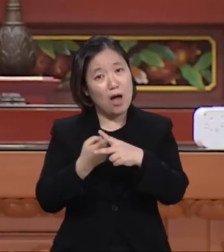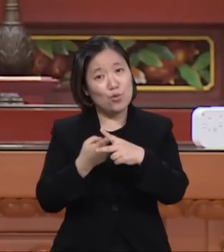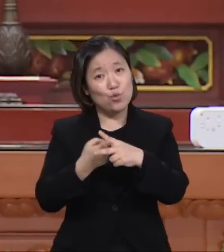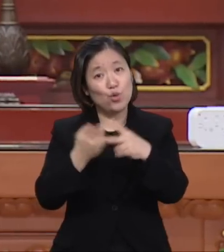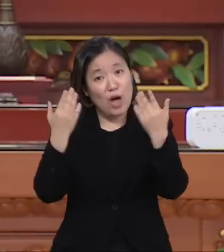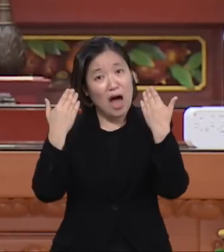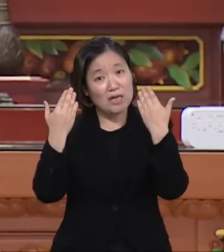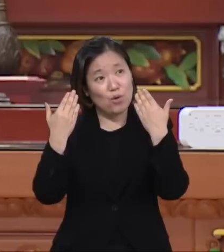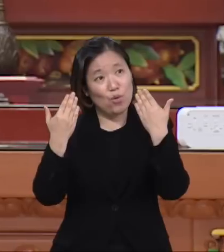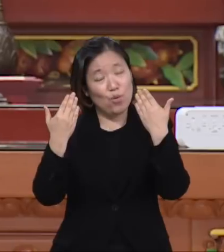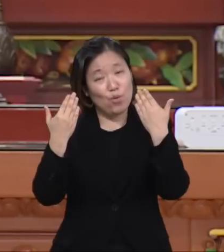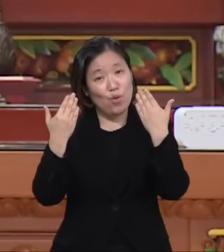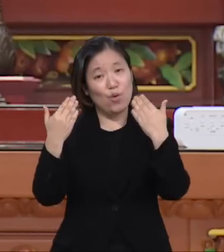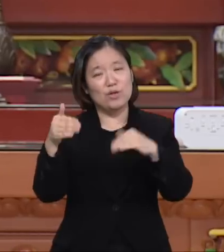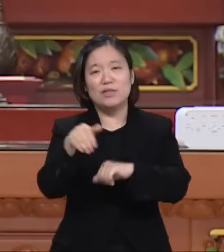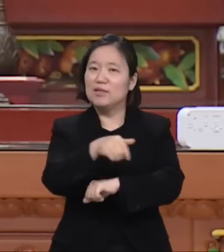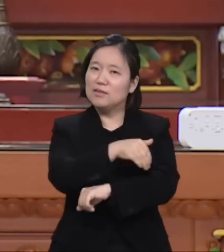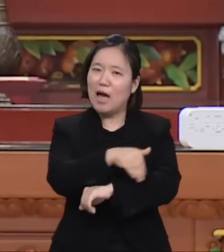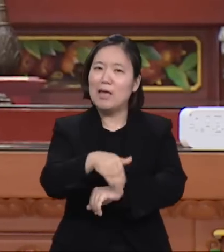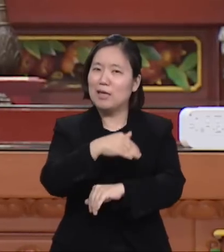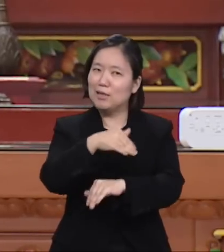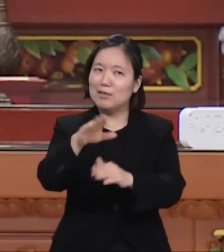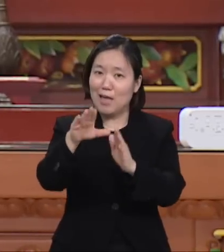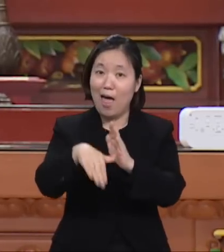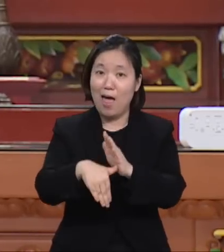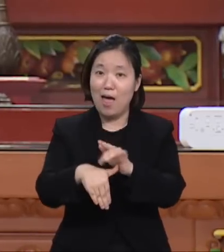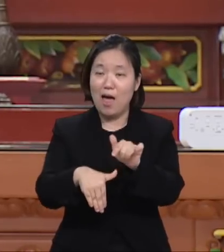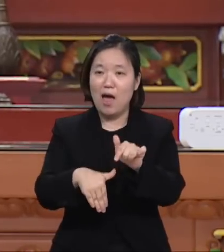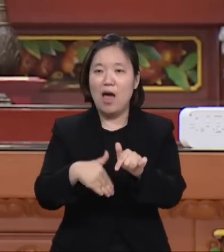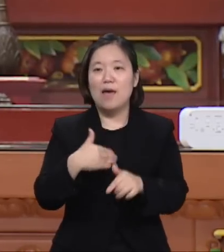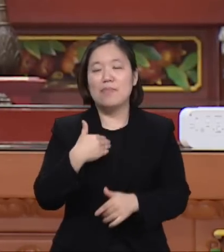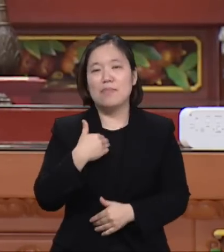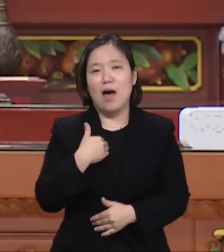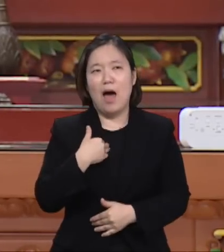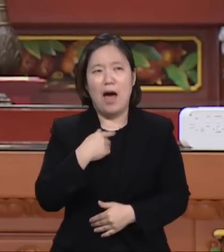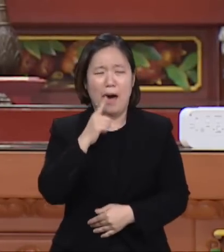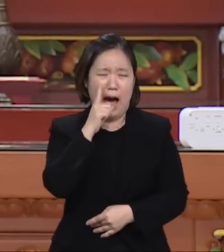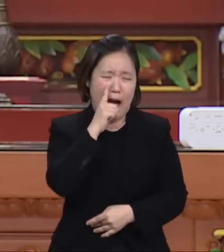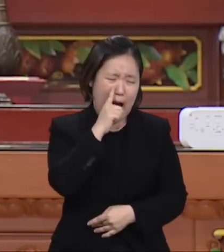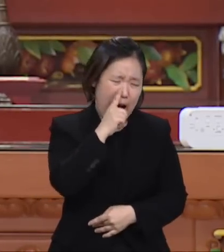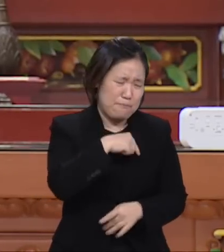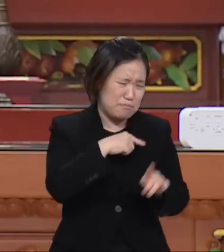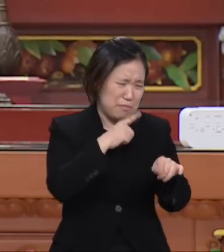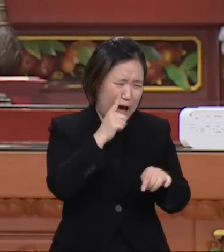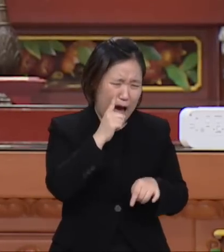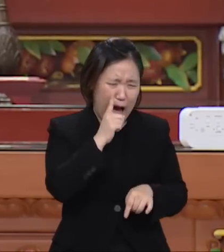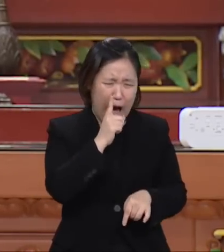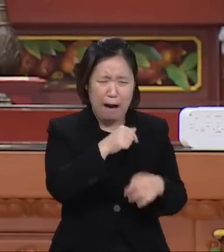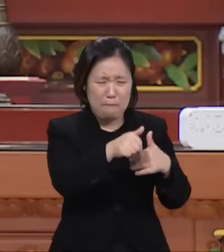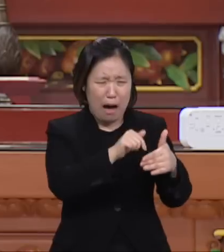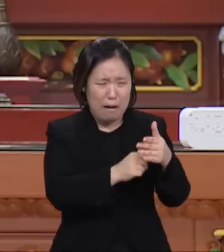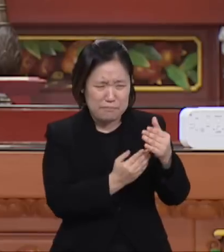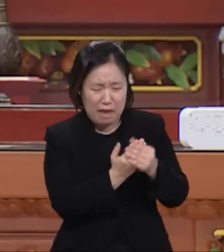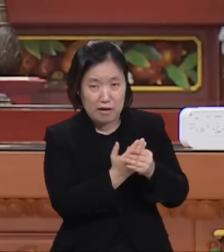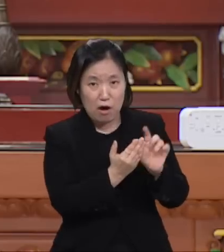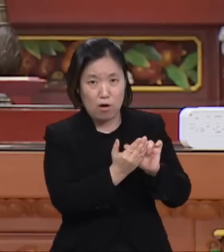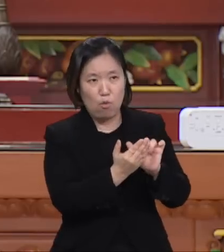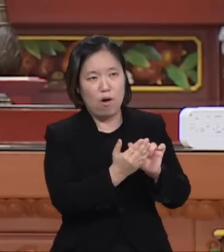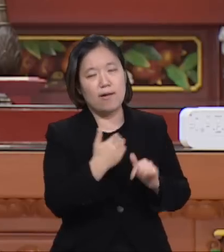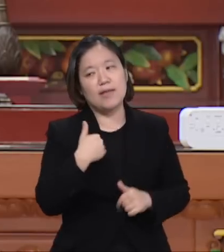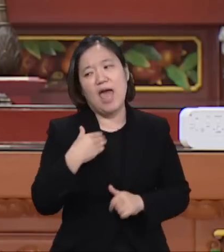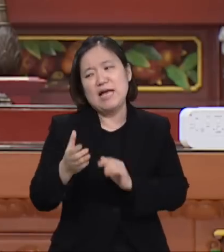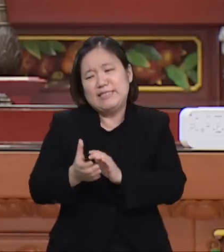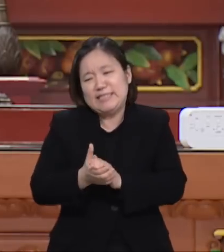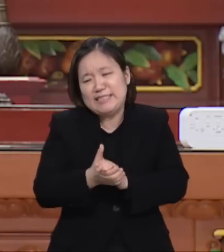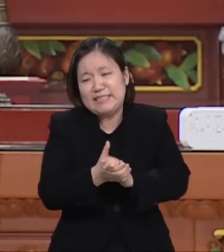초등학교겠죠 초등학교 때 자기가 그 못된 실수를 나가지고 친하게